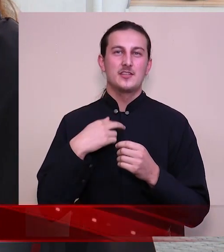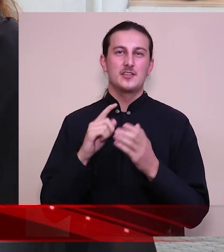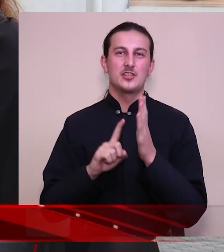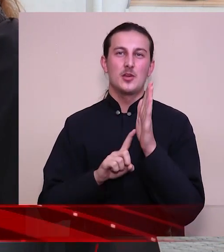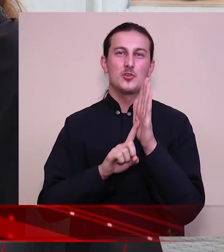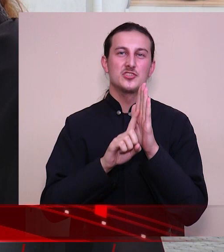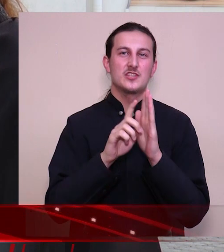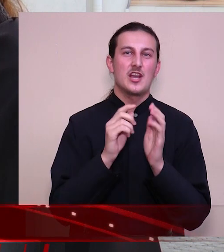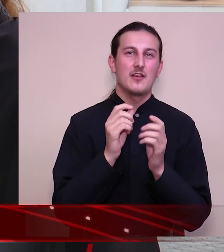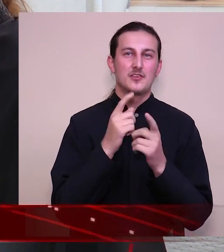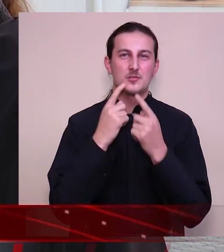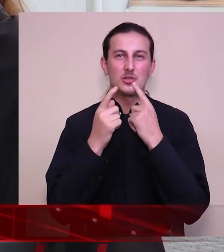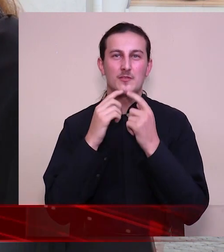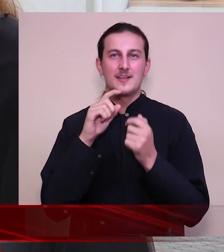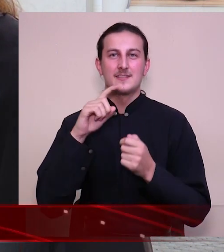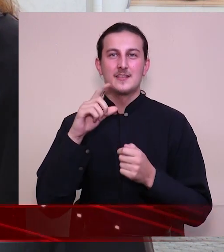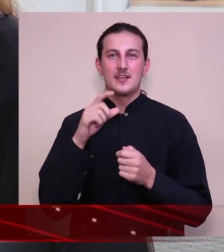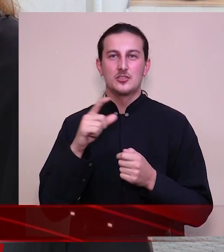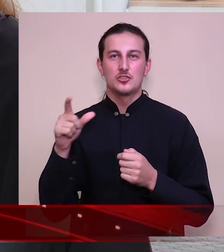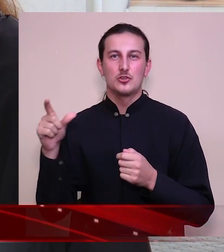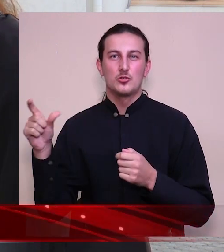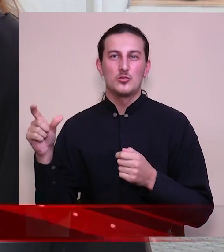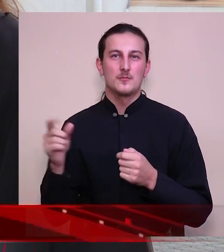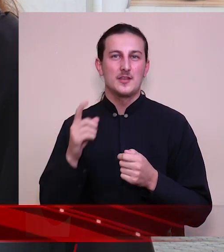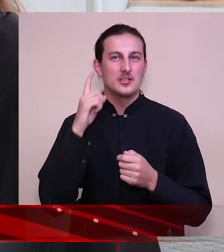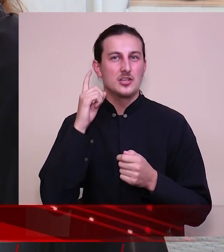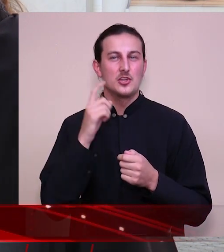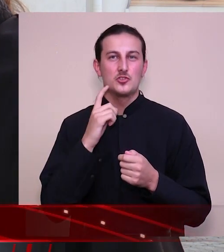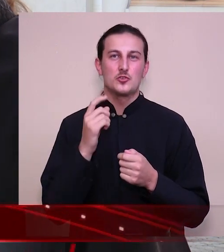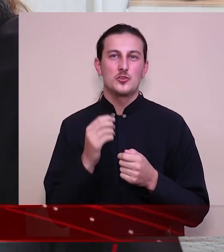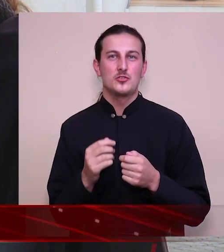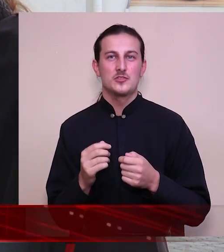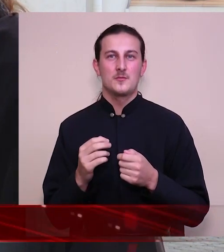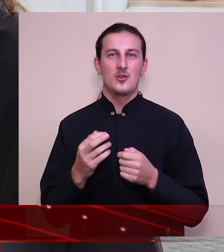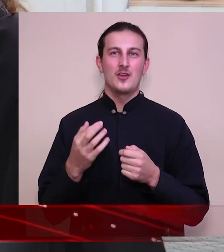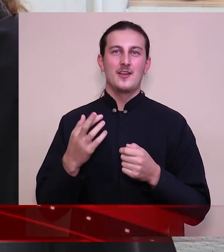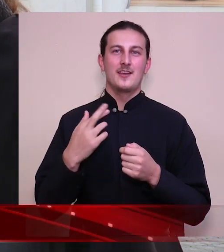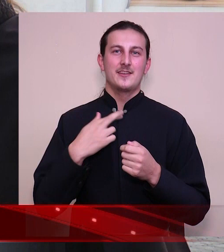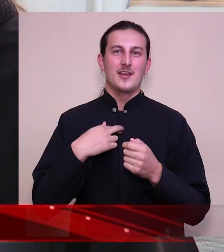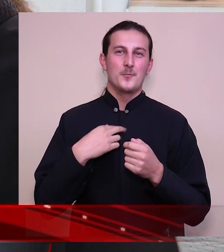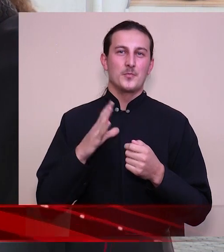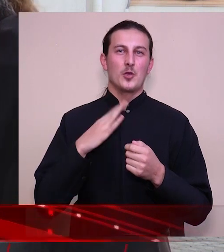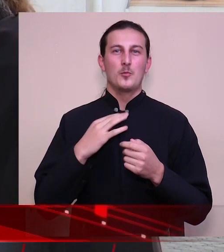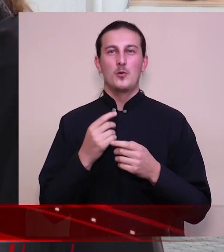я почав спілкуватися з ними, коли вони прийшли на богослужіння, це була така куча емоцій,